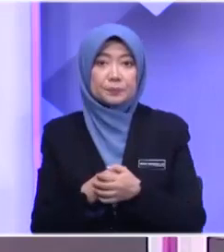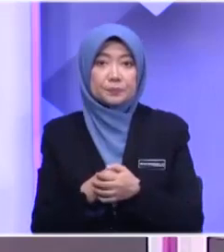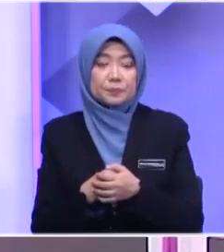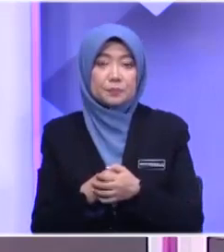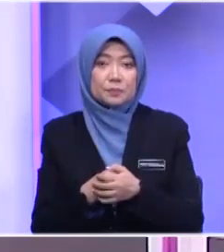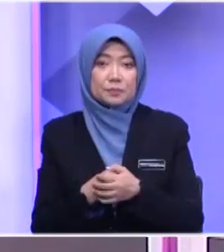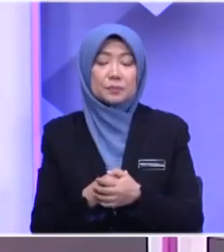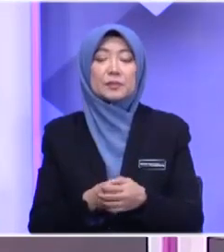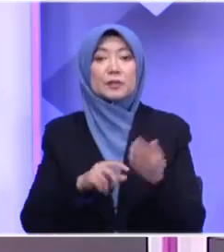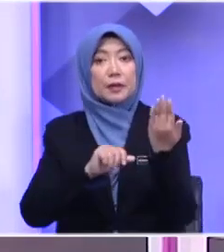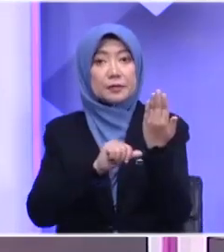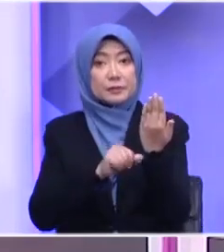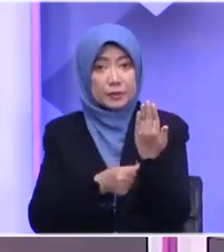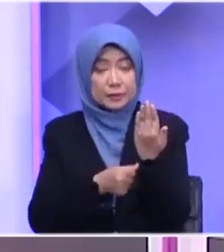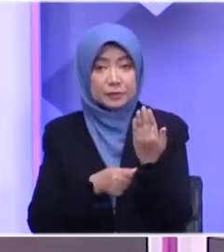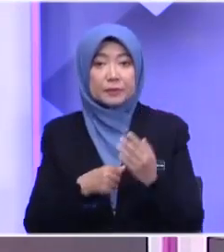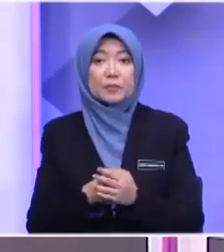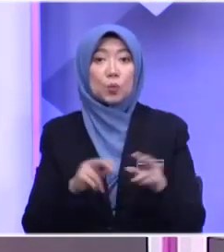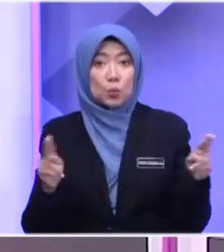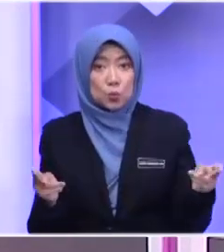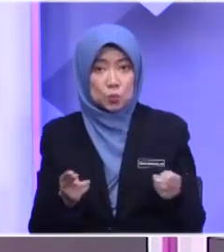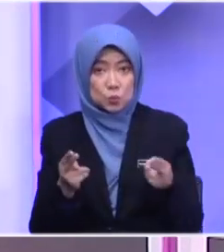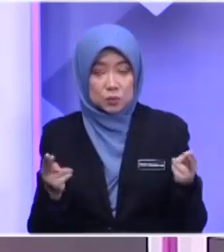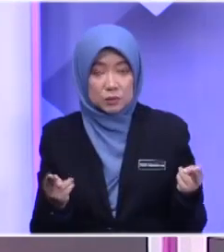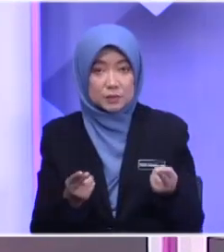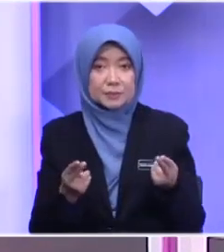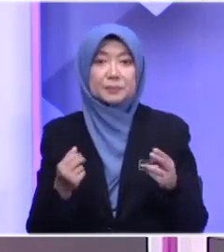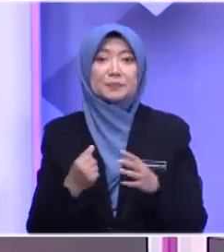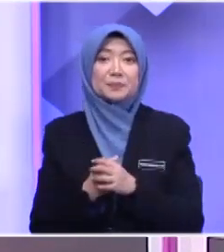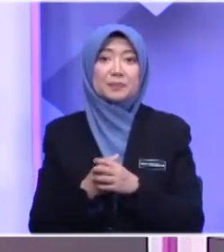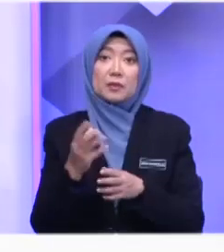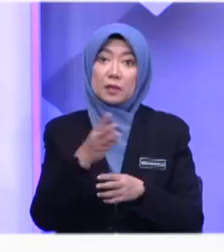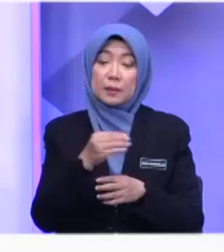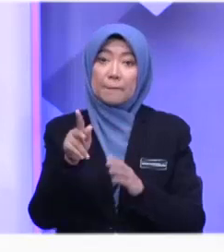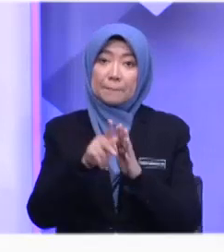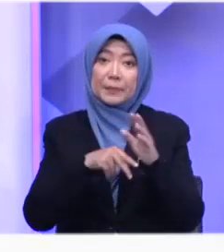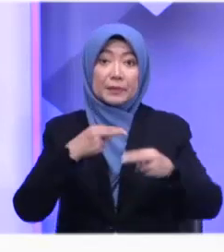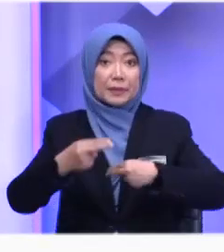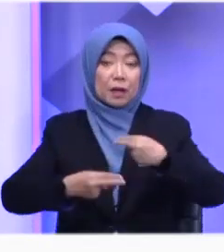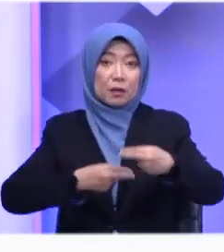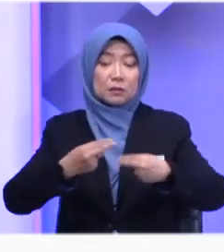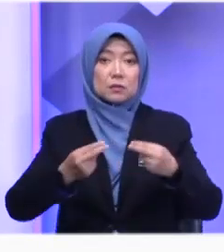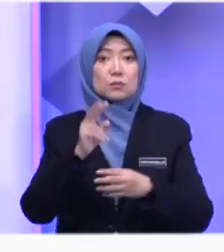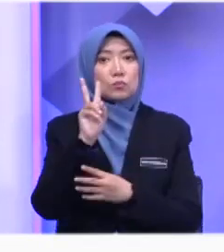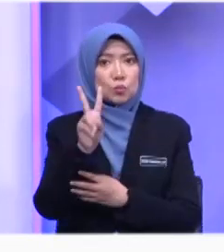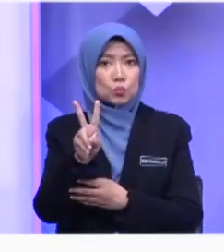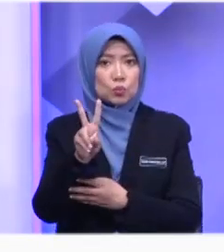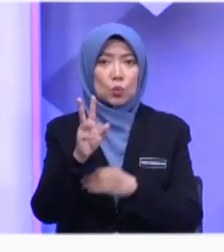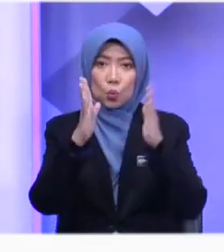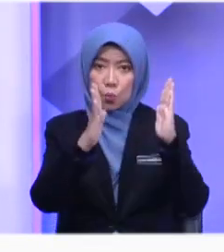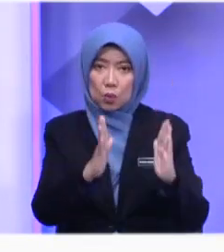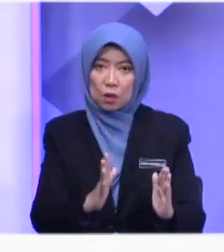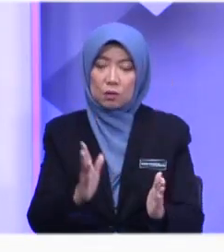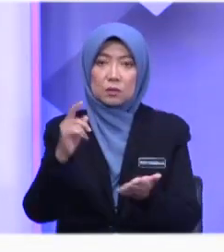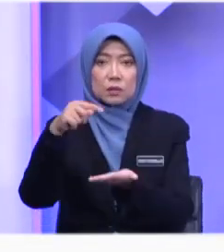asal the adalah usaha dan penyangga yang mana dua pekan orang